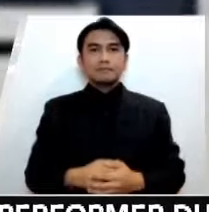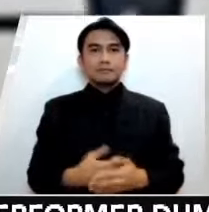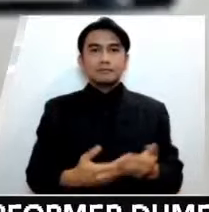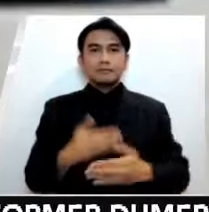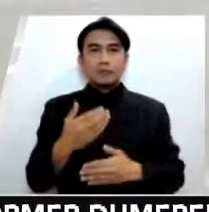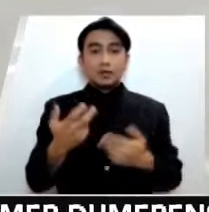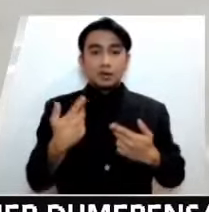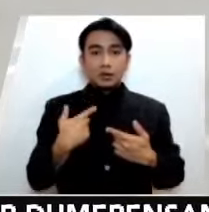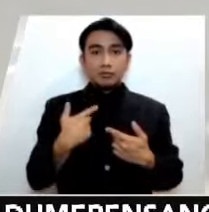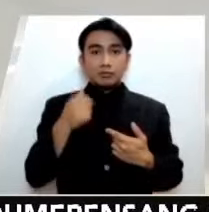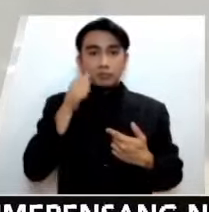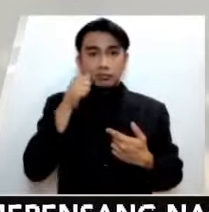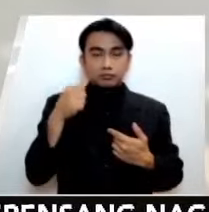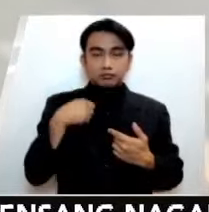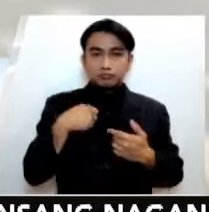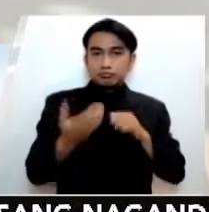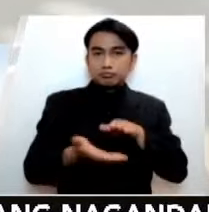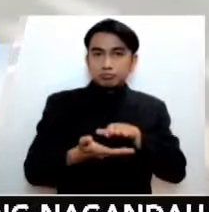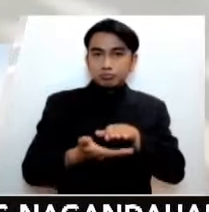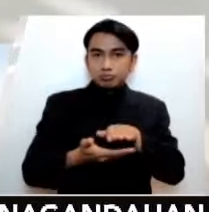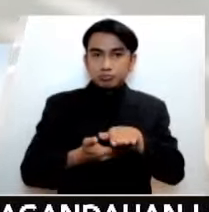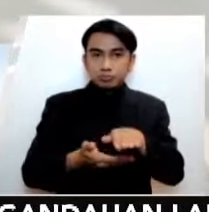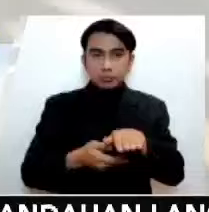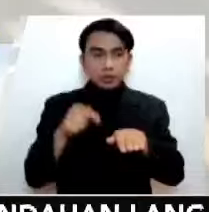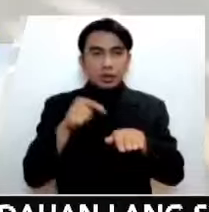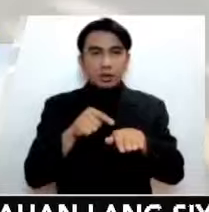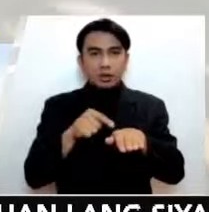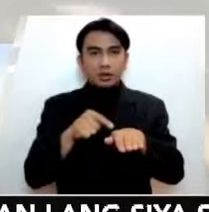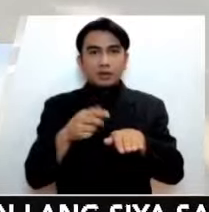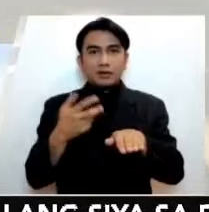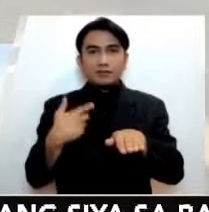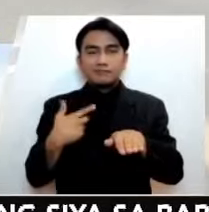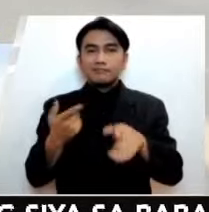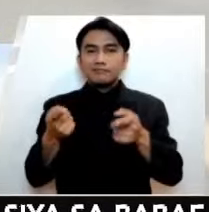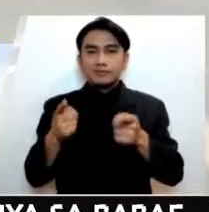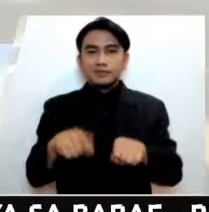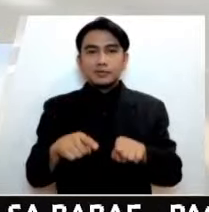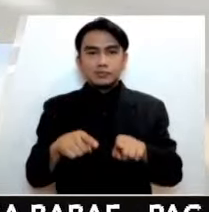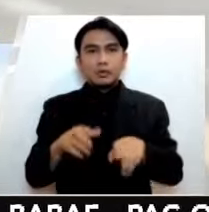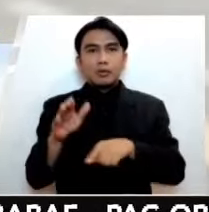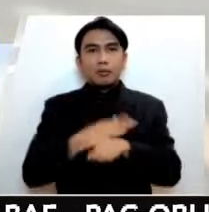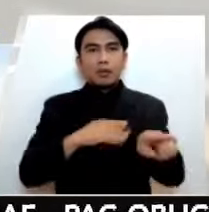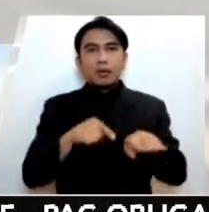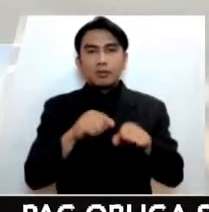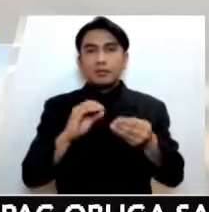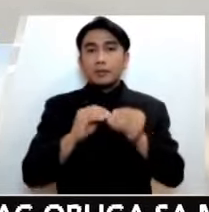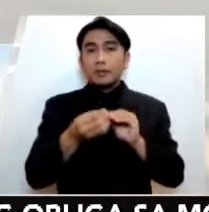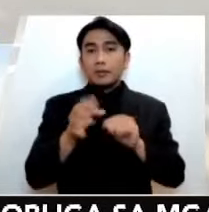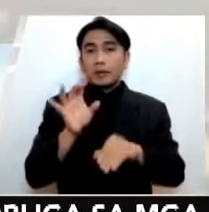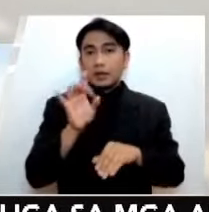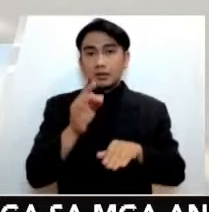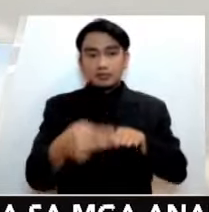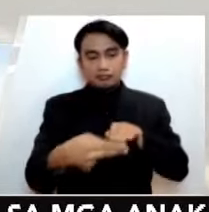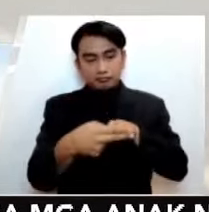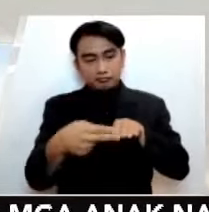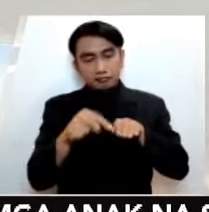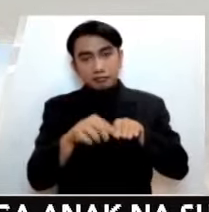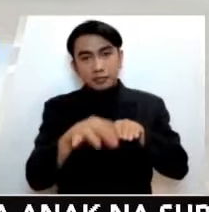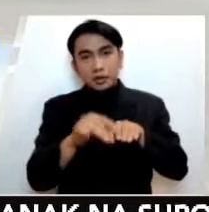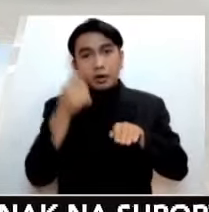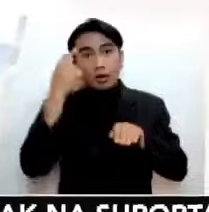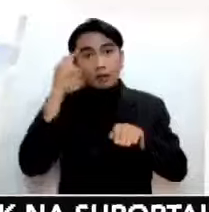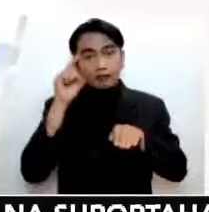kahapon sa busway ang tinakbuhan ng mga enforcer. Number 8 ang protocol plate number nito na para sa mga